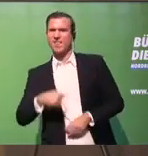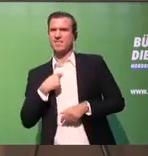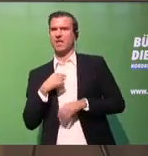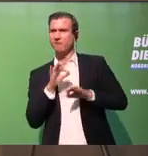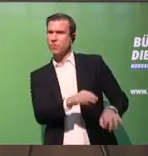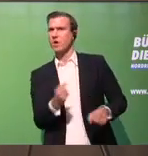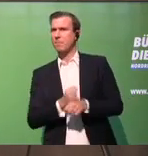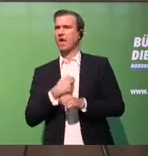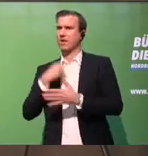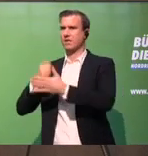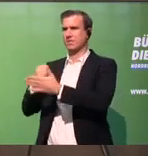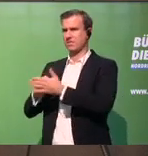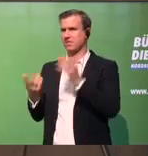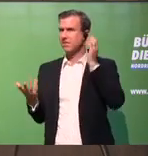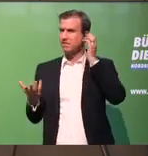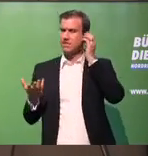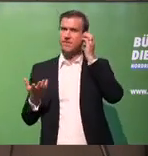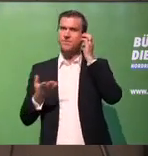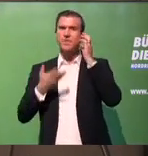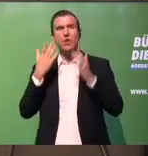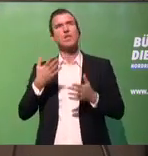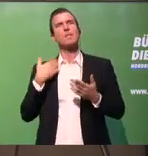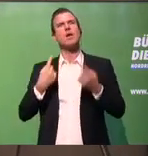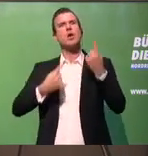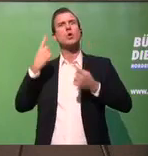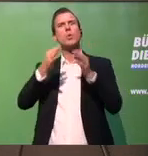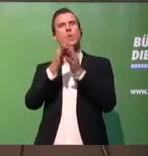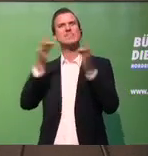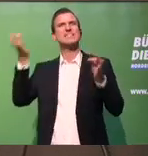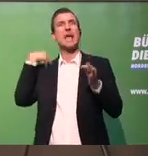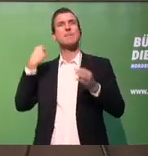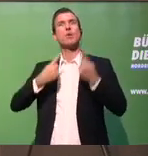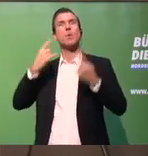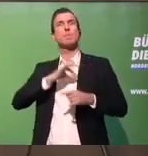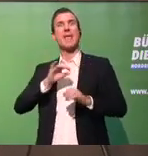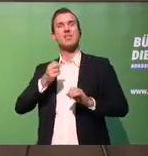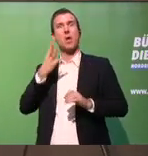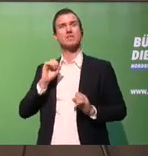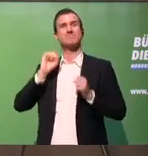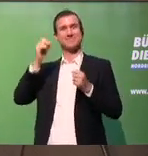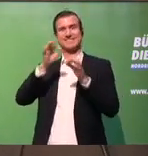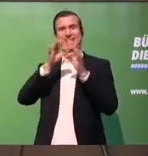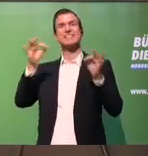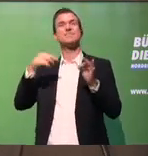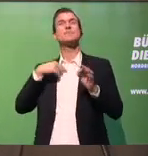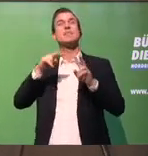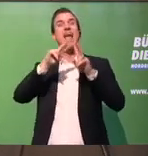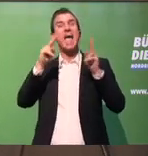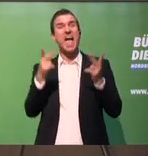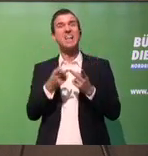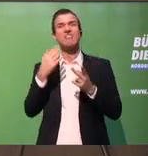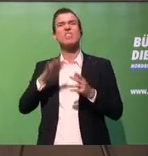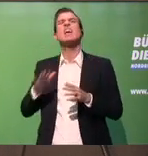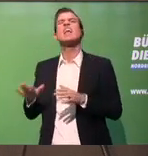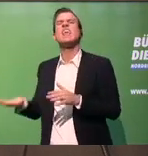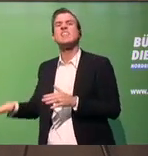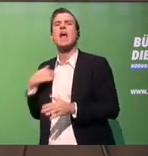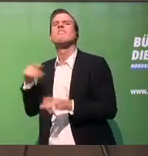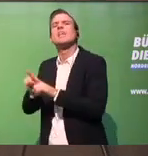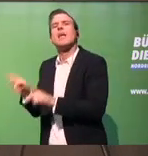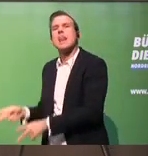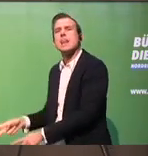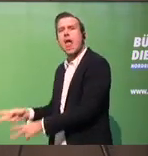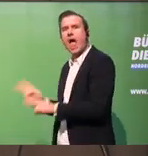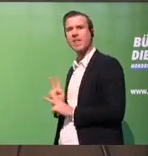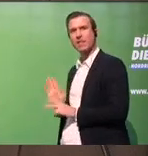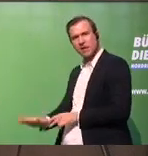und unseren grünen Satz aus den Anfängen der Grünen, wir haben diese Erde nur von unseren Kindern geborgt, lasst uns dies